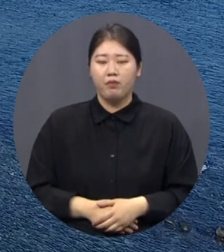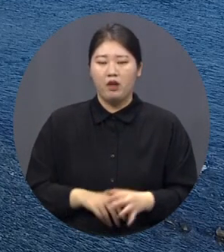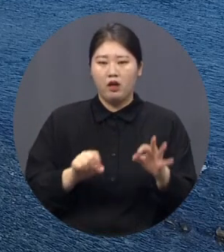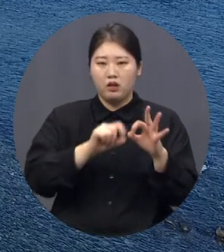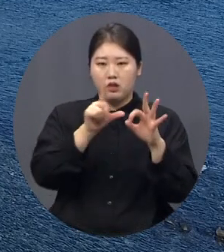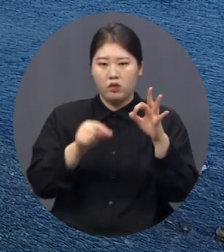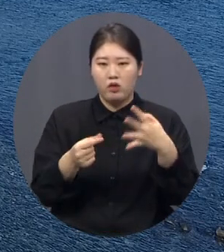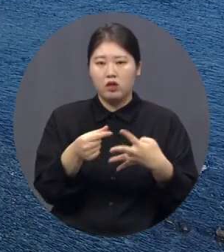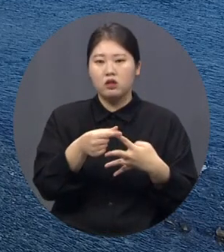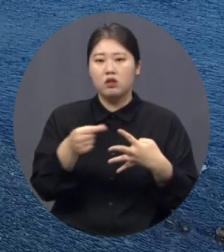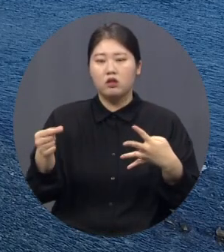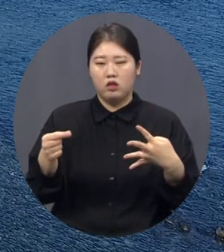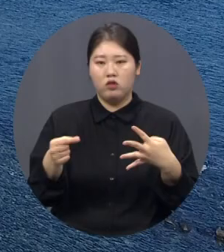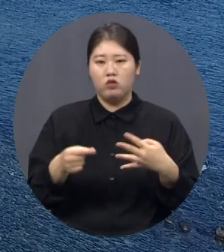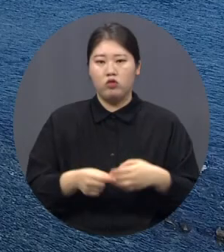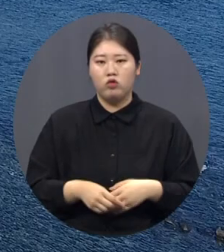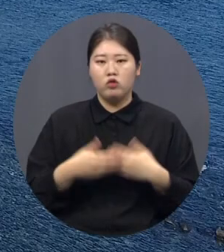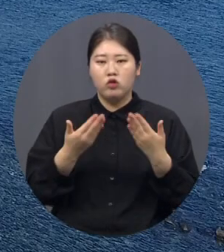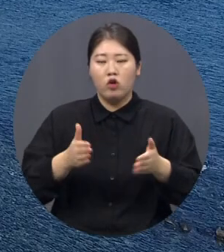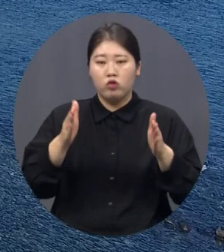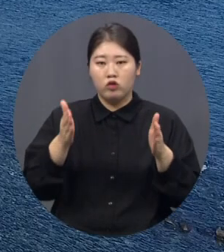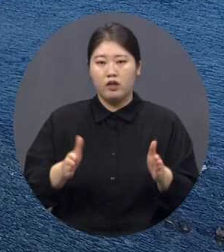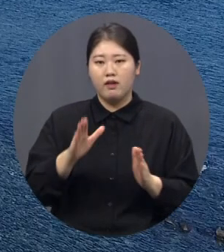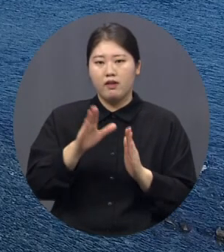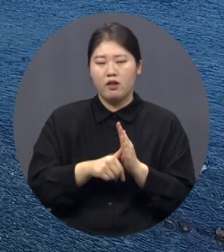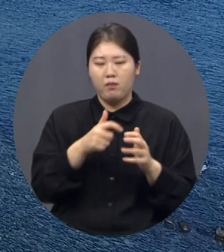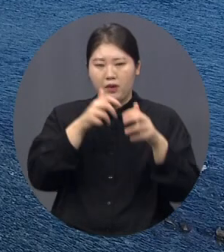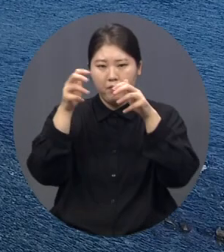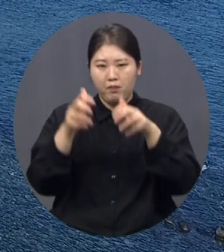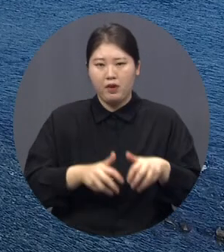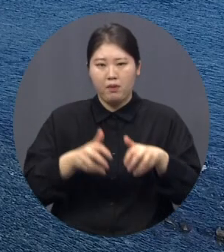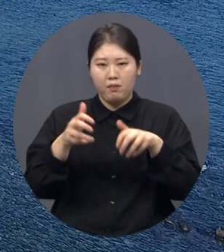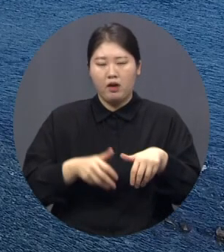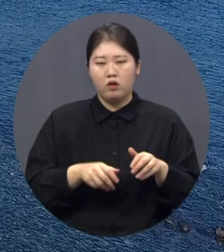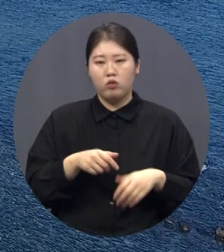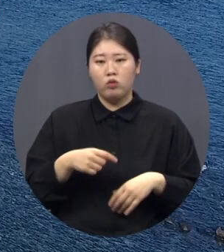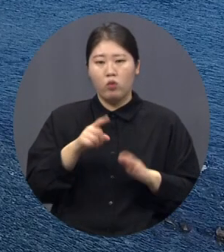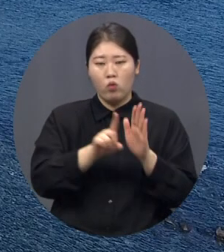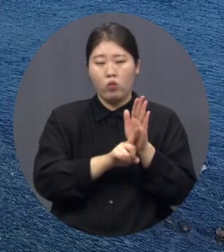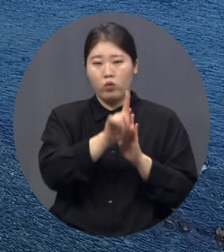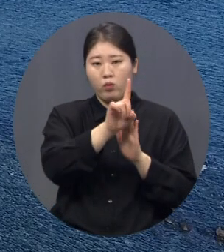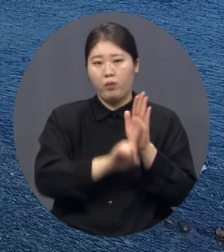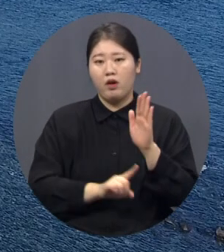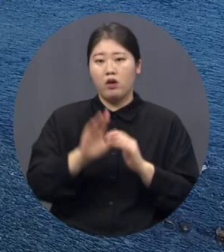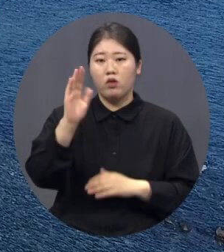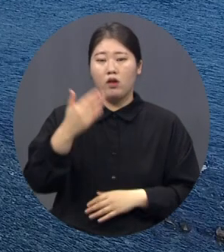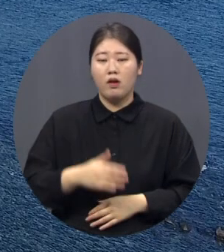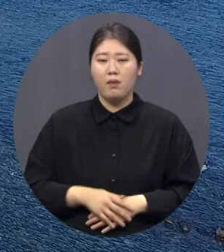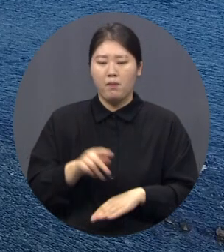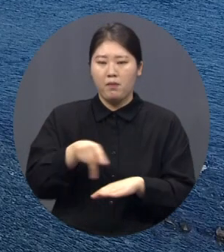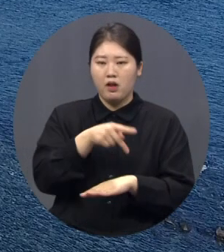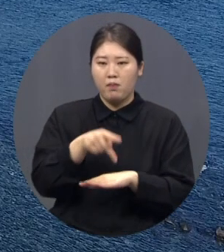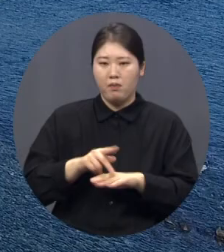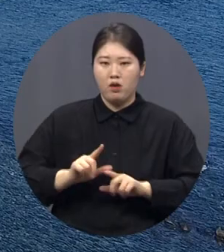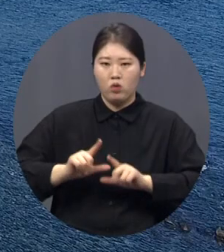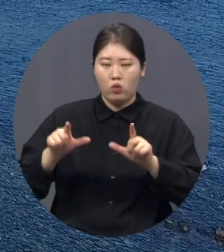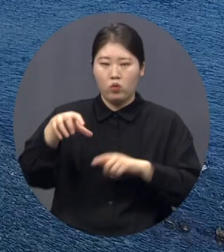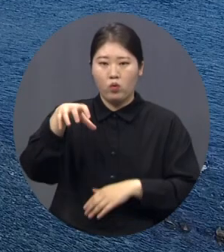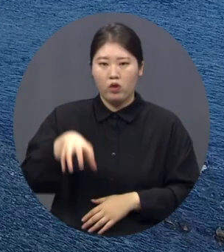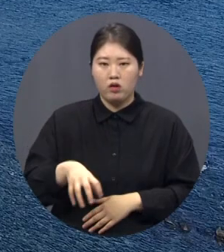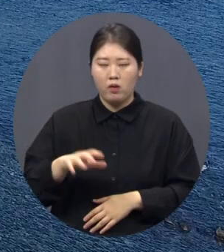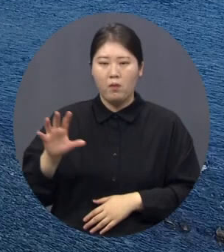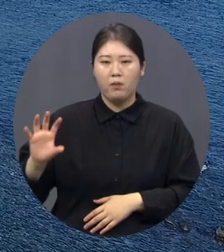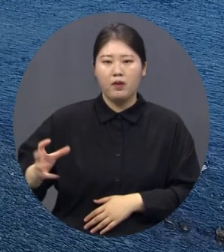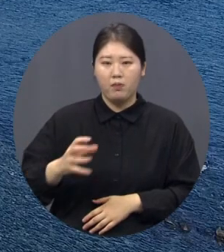첫째 주 징검다리 연휴에는 비가 내리고 기온도 뚝 떨어질 전망입니다 필리핀 동쪽 해상에서 발생한 태풍이